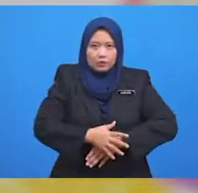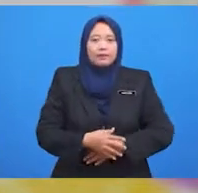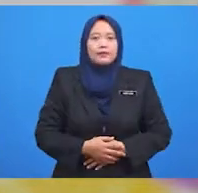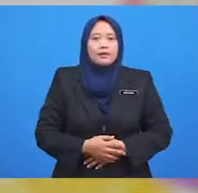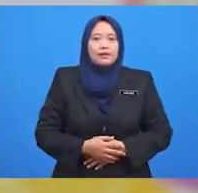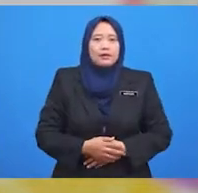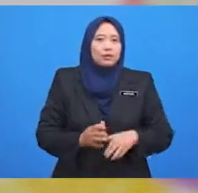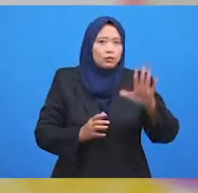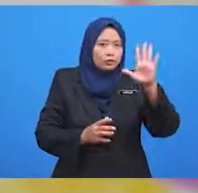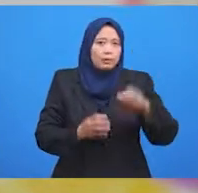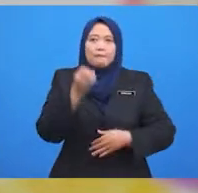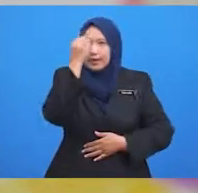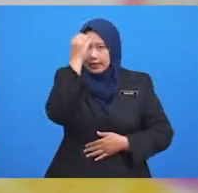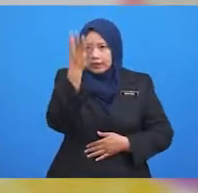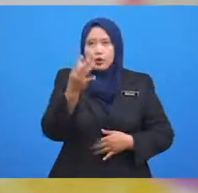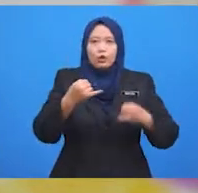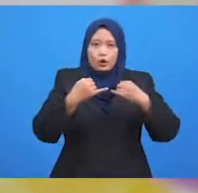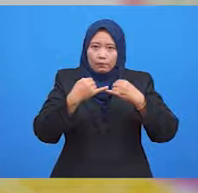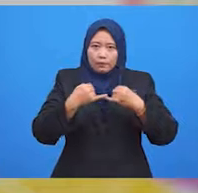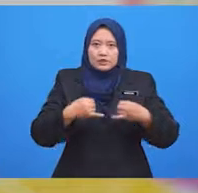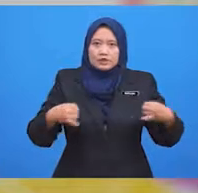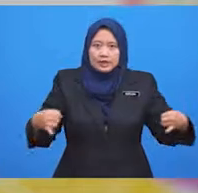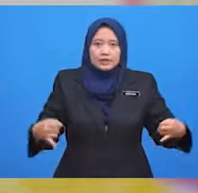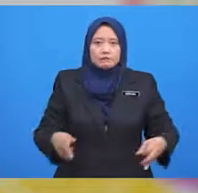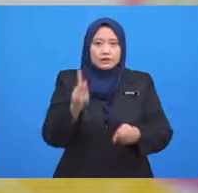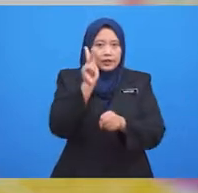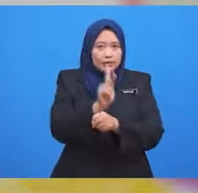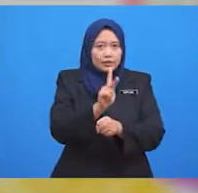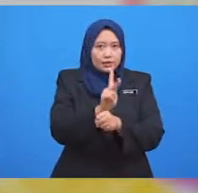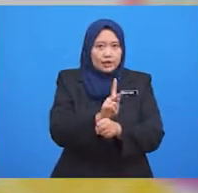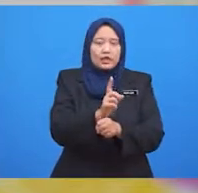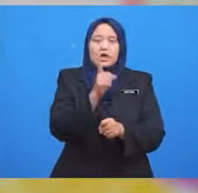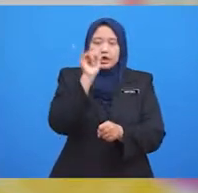jelas mengenai kelebihan dan kos perkhidmatan pakej rawatan badan.